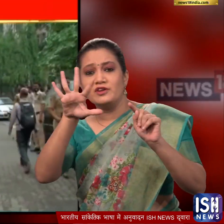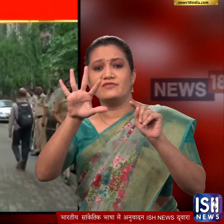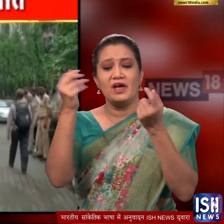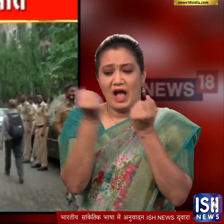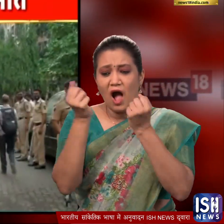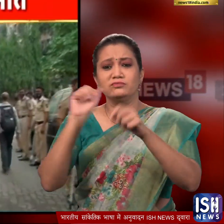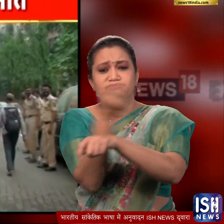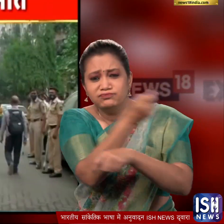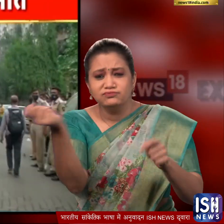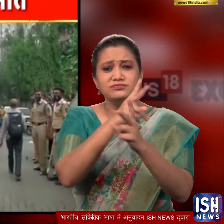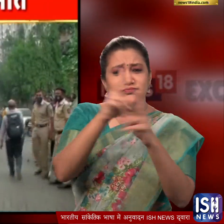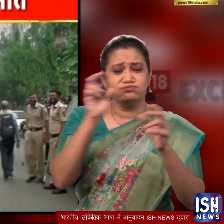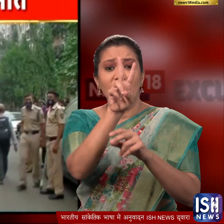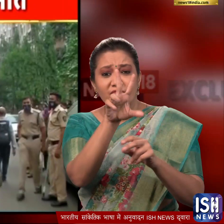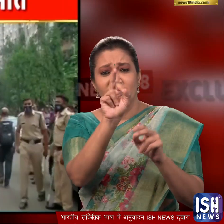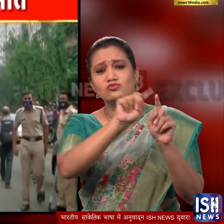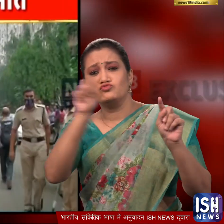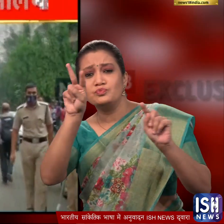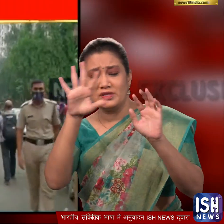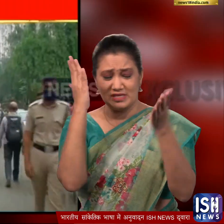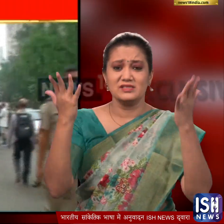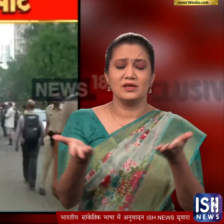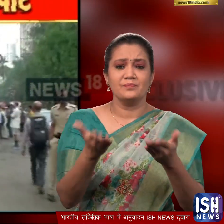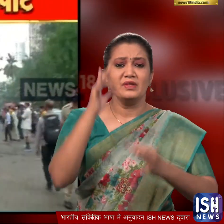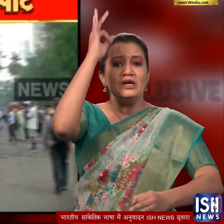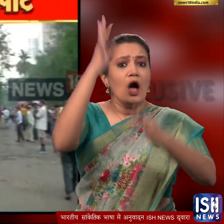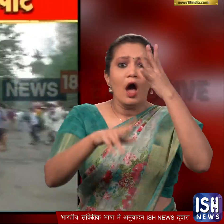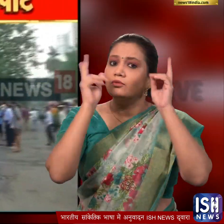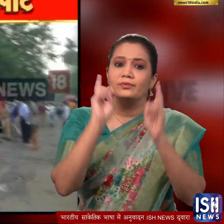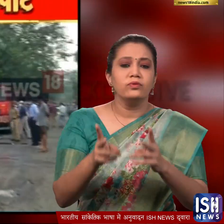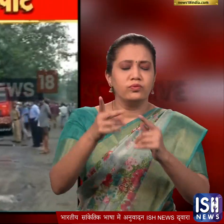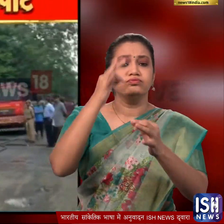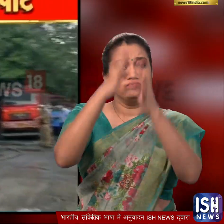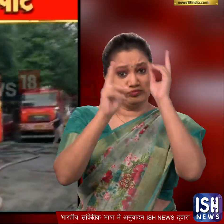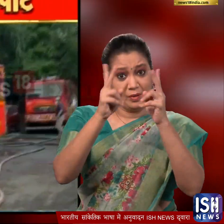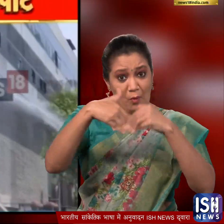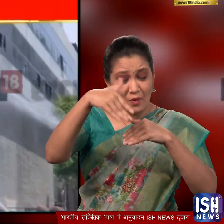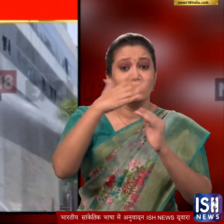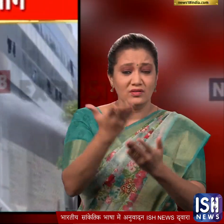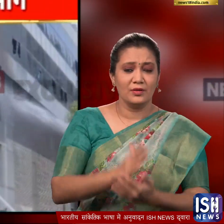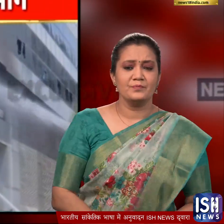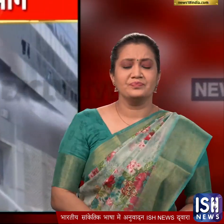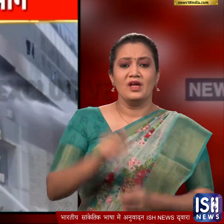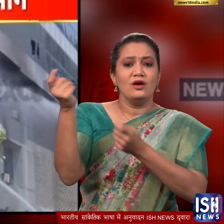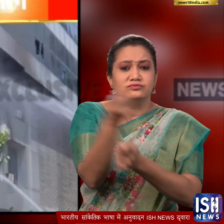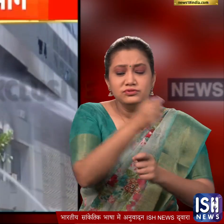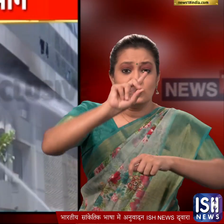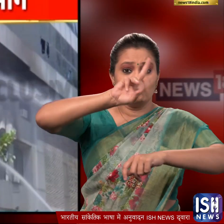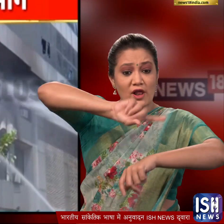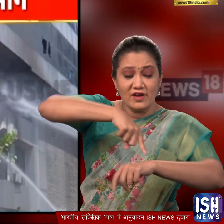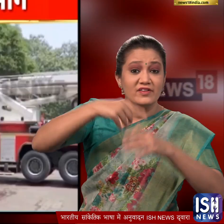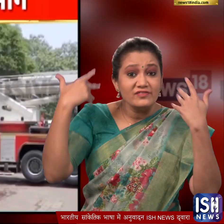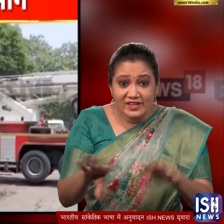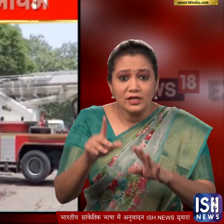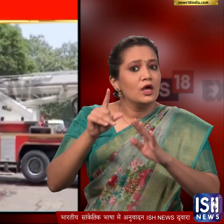यहाँ पर मौजूद हैं, फायर ब्रिगेड की गाड़ियां मौजूद हैं और ये जो आग है वो अभी भी लगी हुई है। फायर ब्रिगेड की टीम घटना के 12